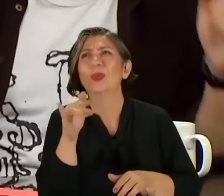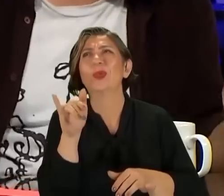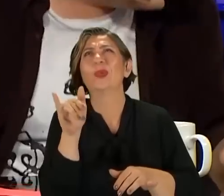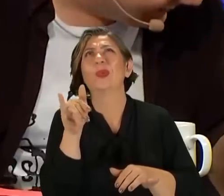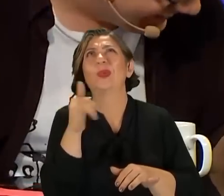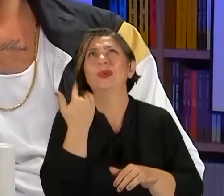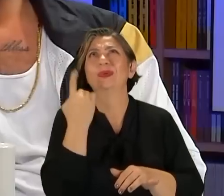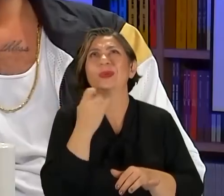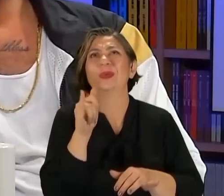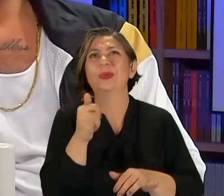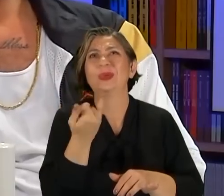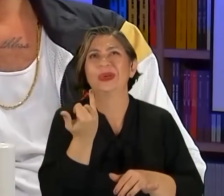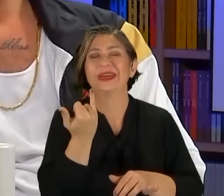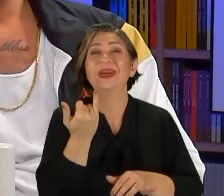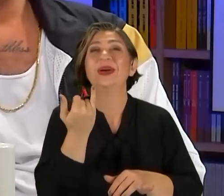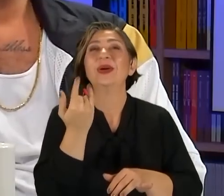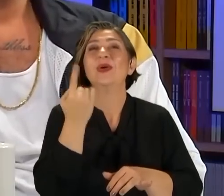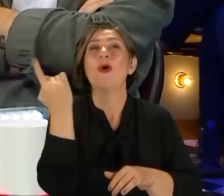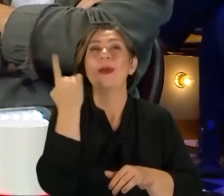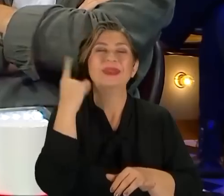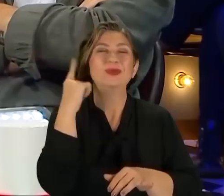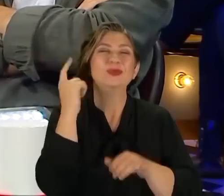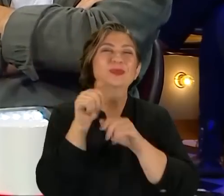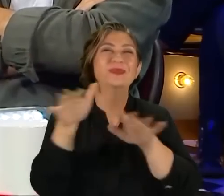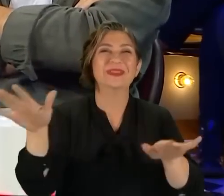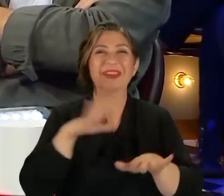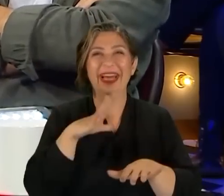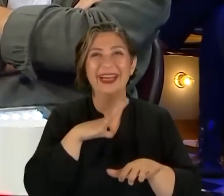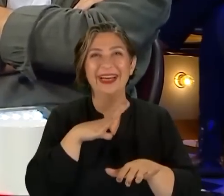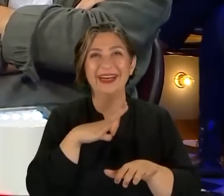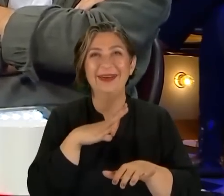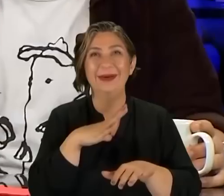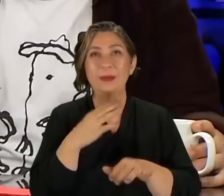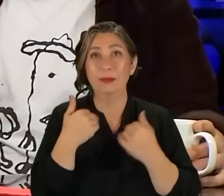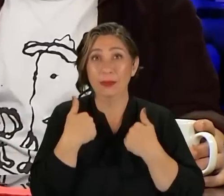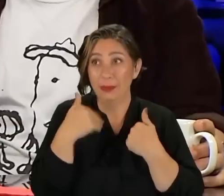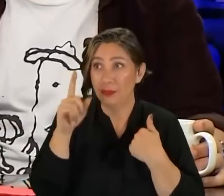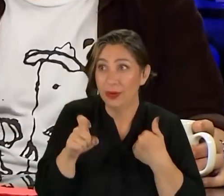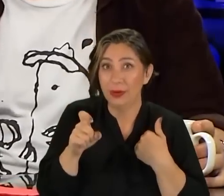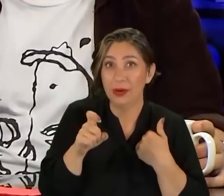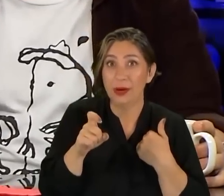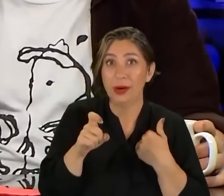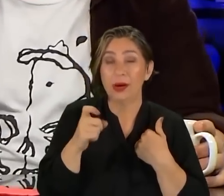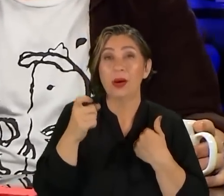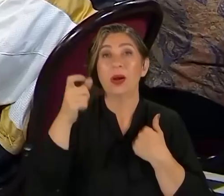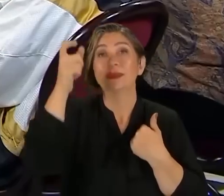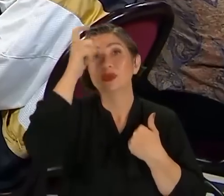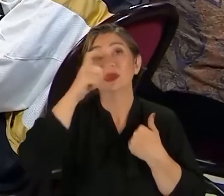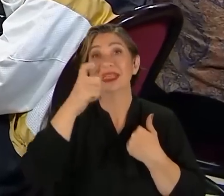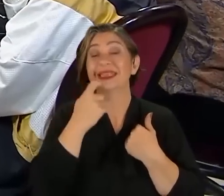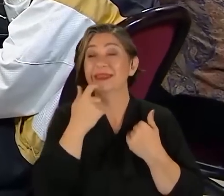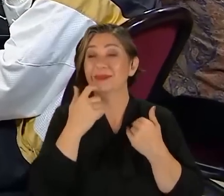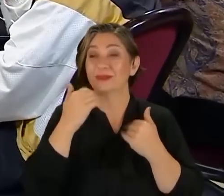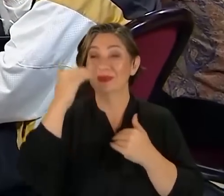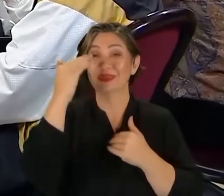Birisi mi dedi? Ya öyle bir algı yok muydu? Ne zaman vardı? Ben de öyle davrandım. Biz Türkiye'nin biraz yaşı geçmiş